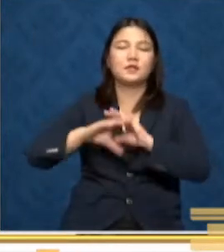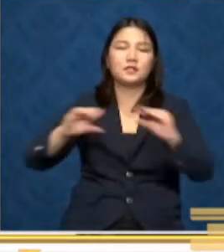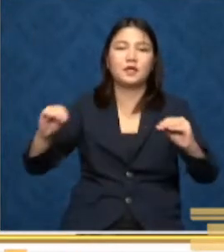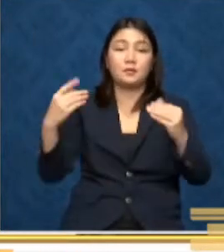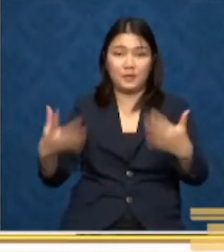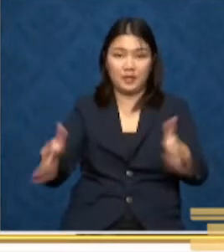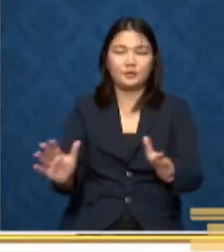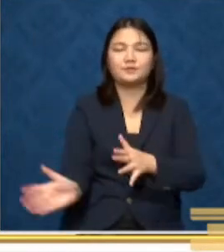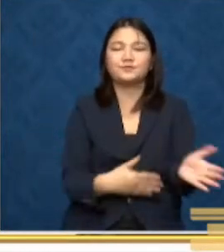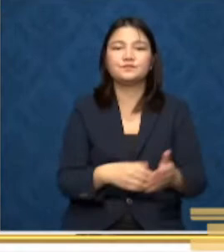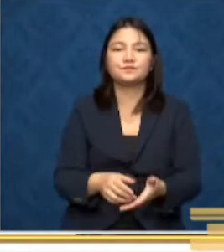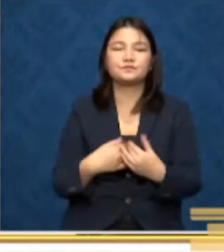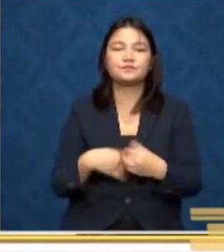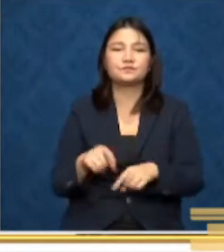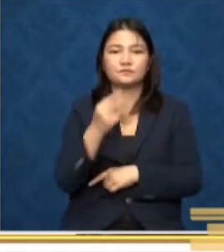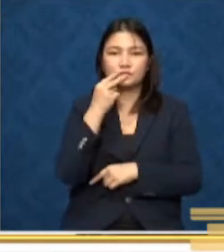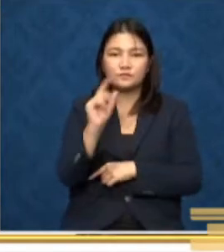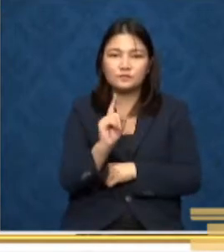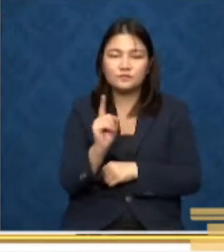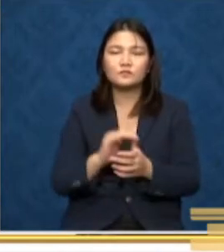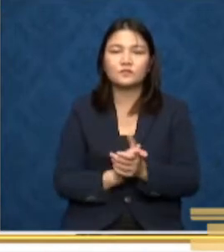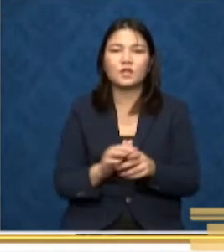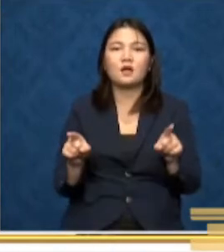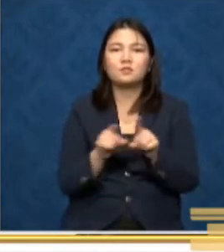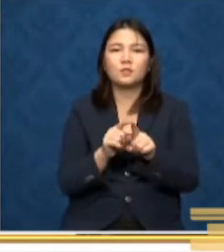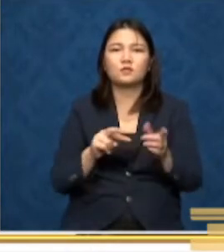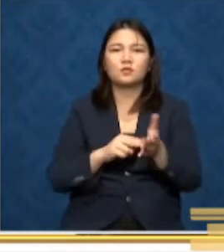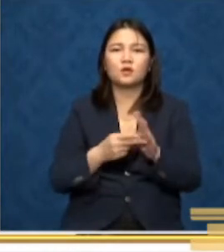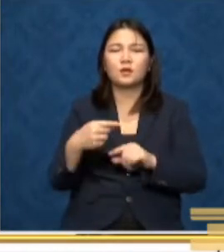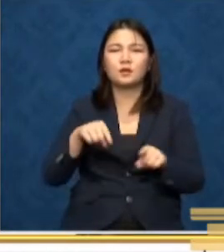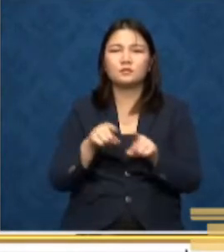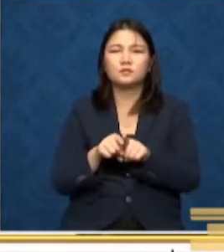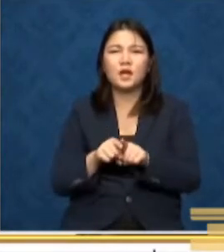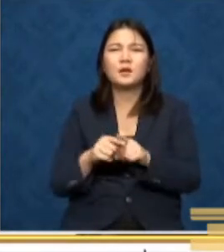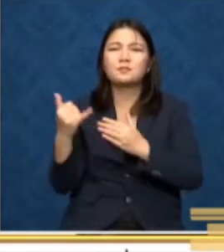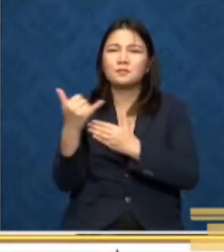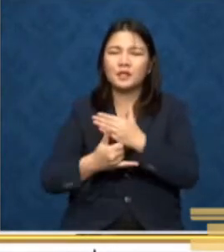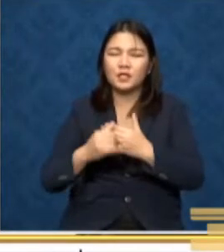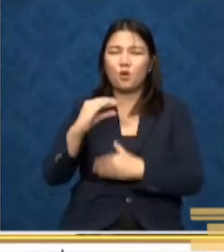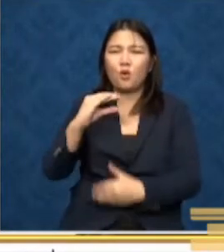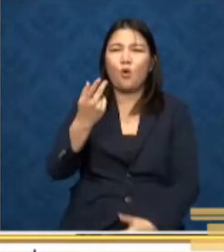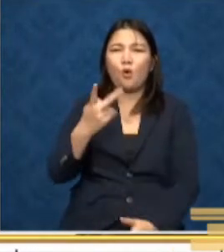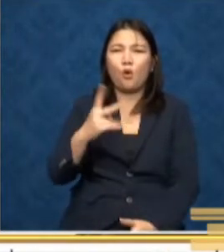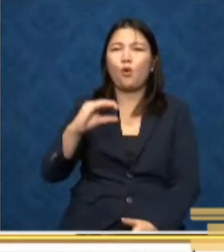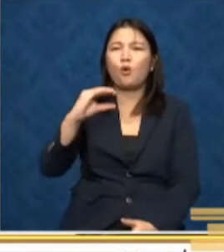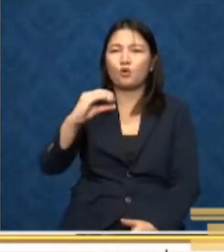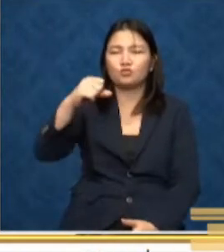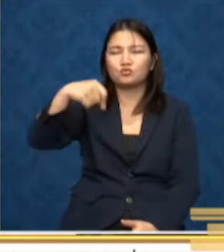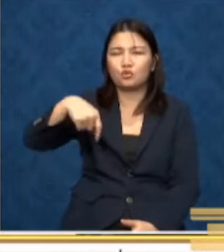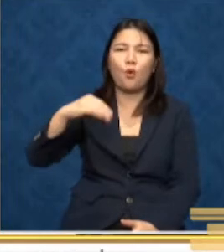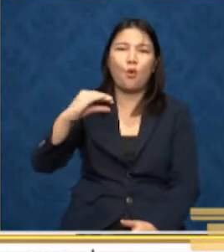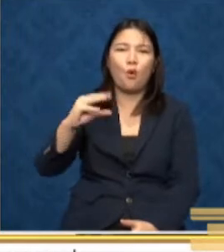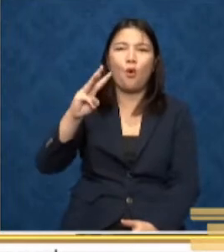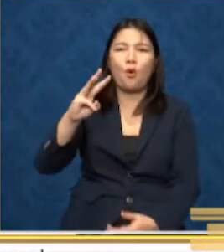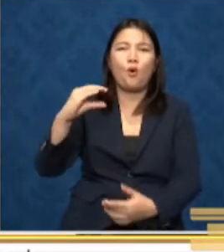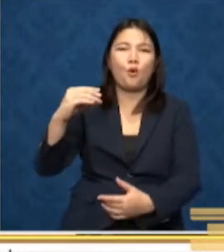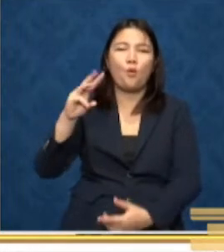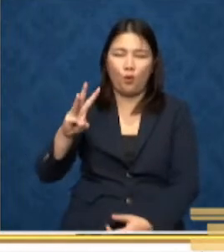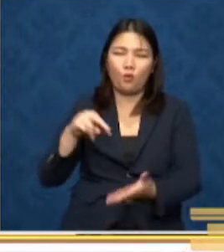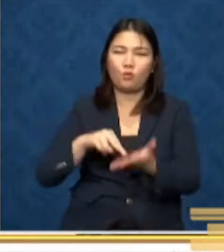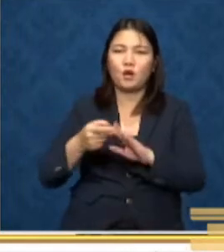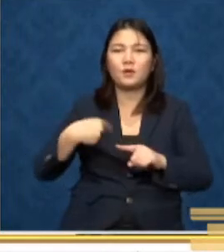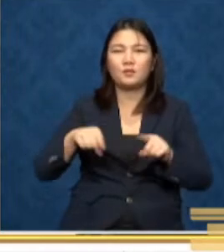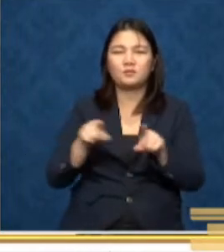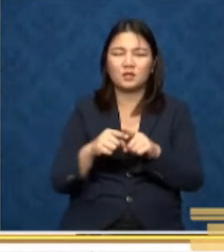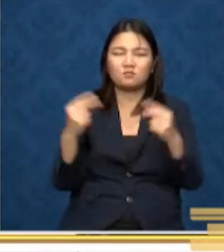รายซึ่งมีความใกล้เคียงกับการฆ่าล้างเผ่าพันธุ์ในประเทศโคโซโวแต่ปัญหายังไม่มีท่าทีที่จะยุติและสงคร